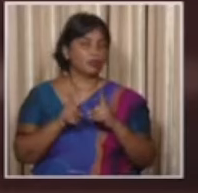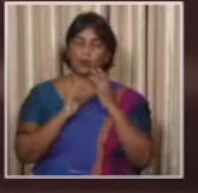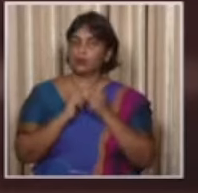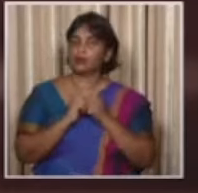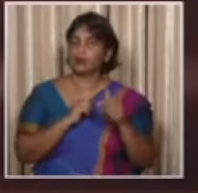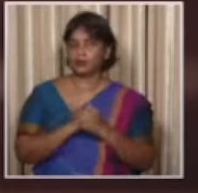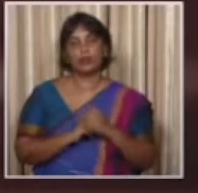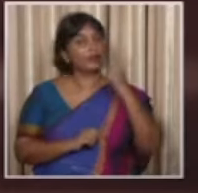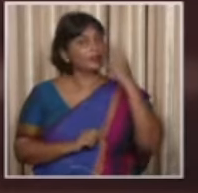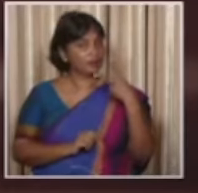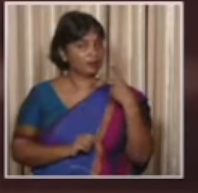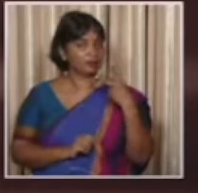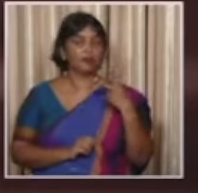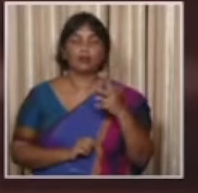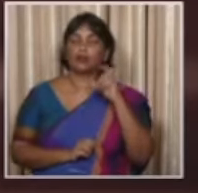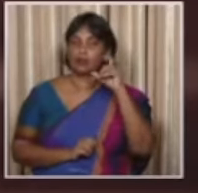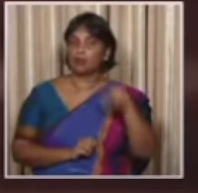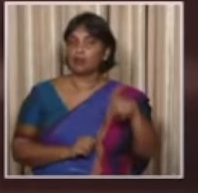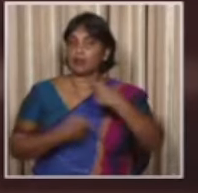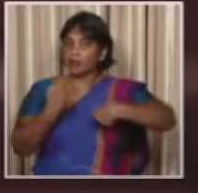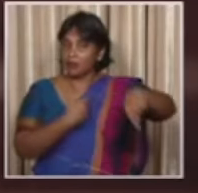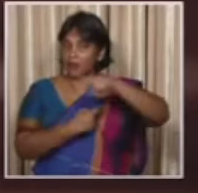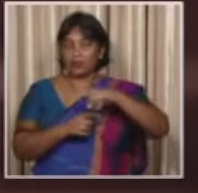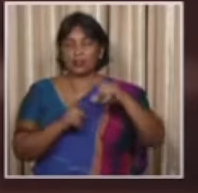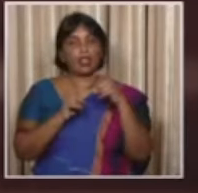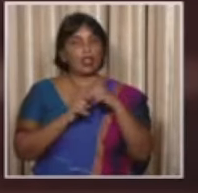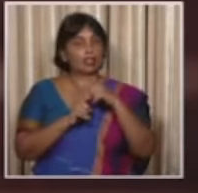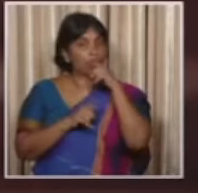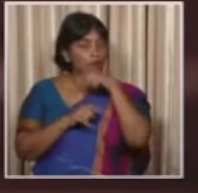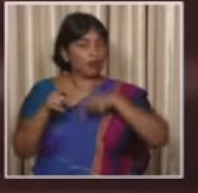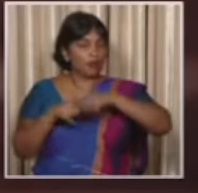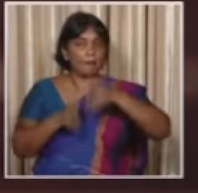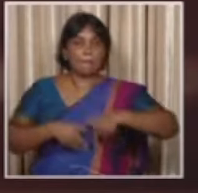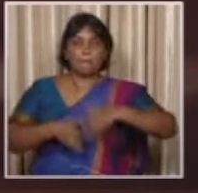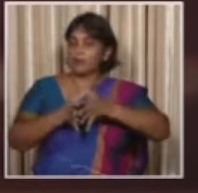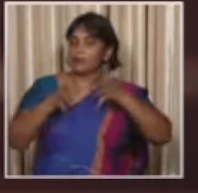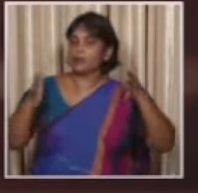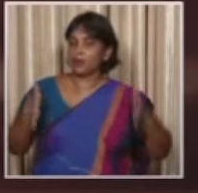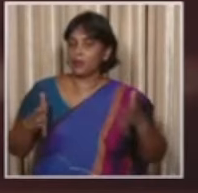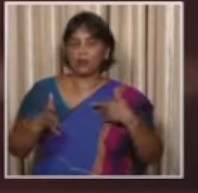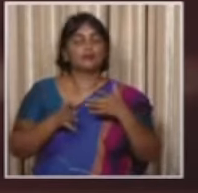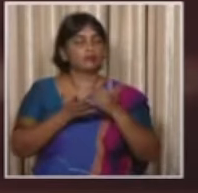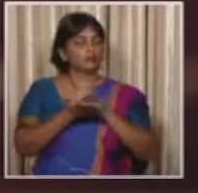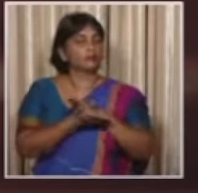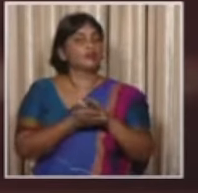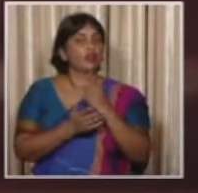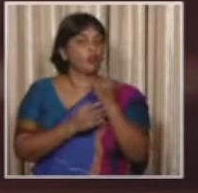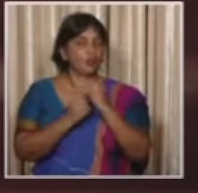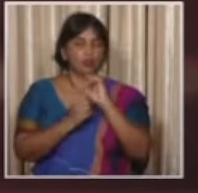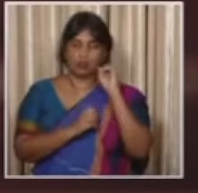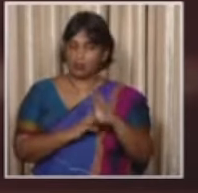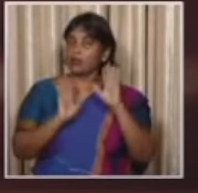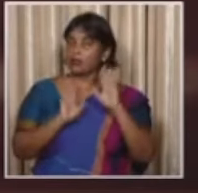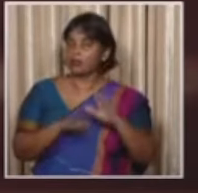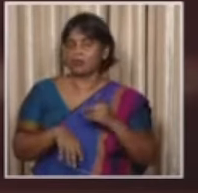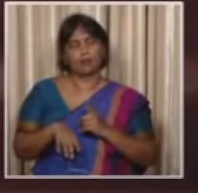කරන්න. දෙක තමයි කොළඹ වටරවුම් මාර්ගය සහ දඹුල්ල දක්වා මාර්ගය පුළුල් කිරීම සහ වැඩි දියුණු කිරීම වෙනුවෙන් තමයි මේ මුදල් ටික දුන්නේ.